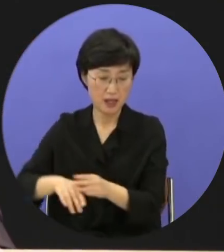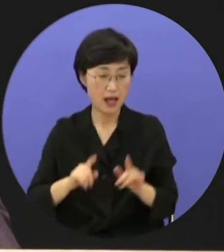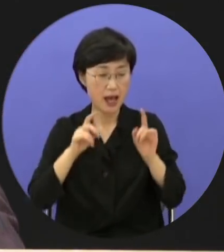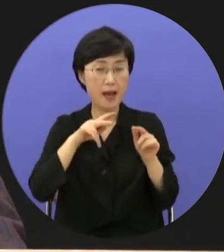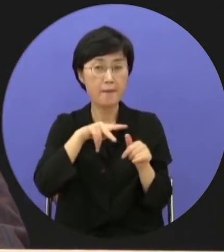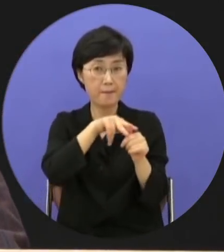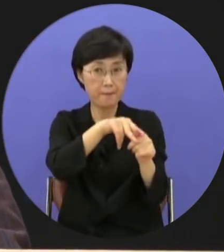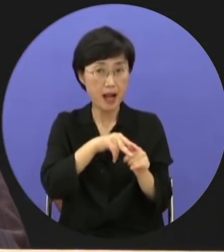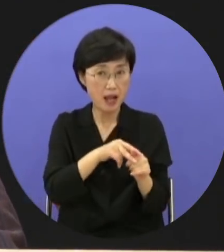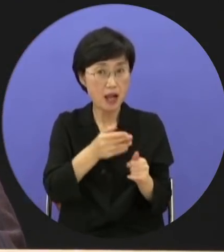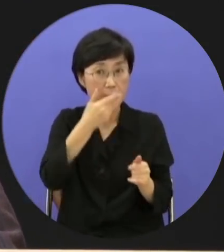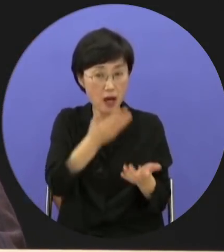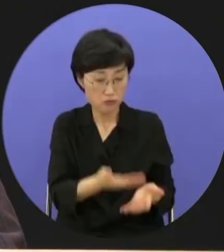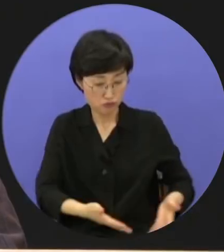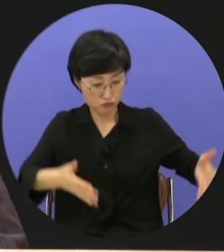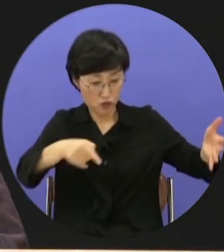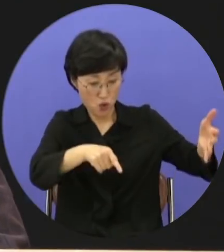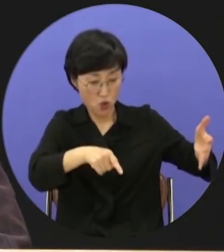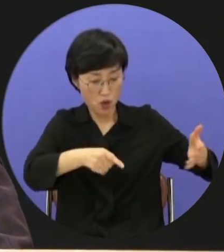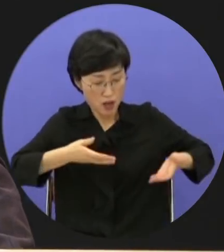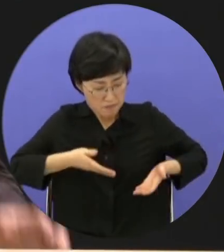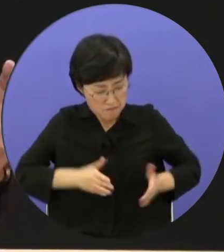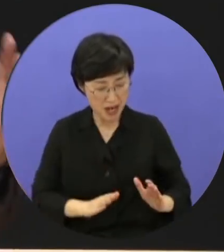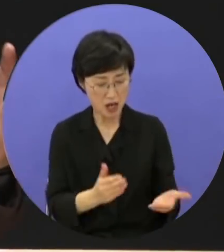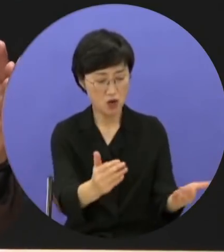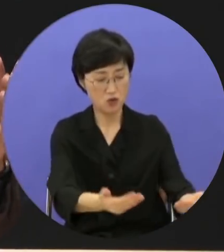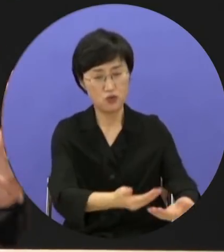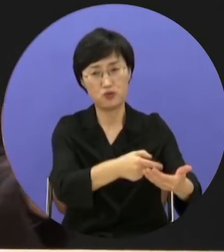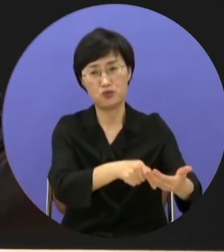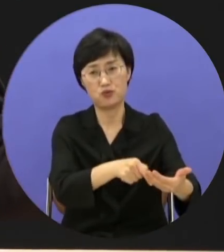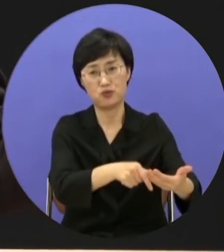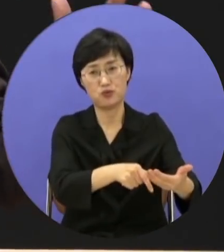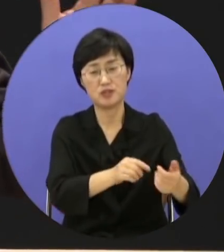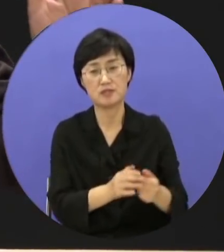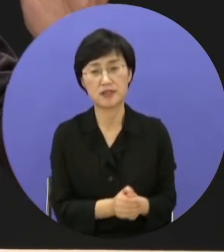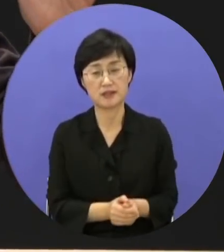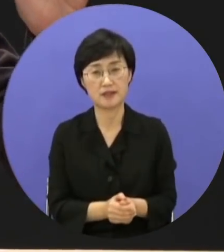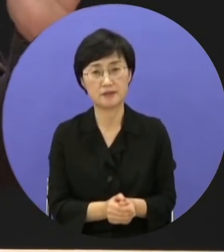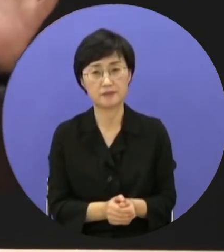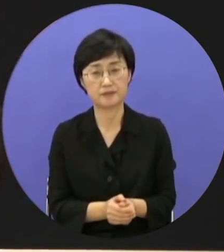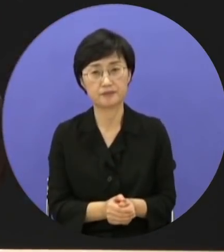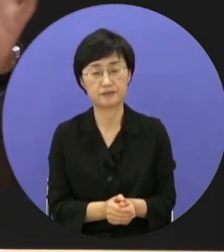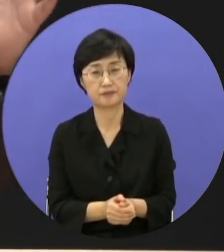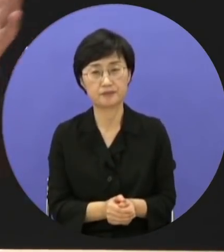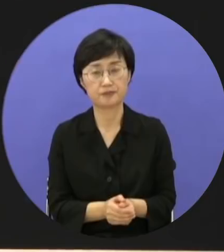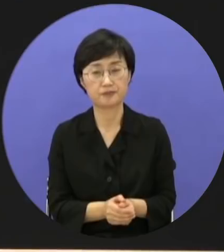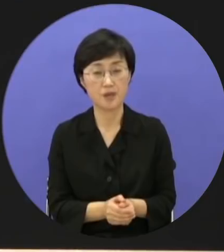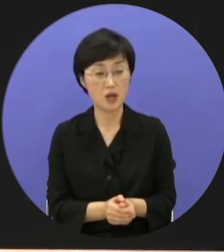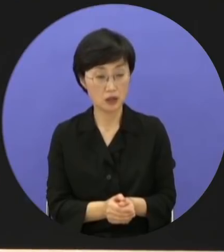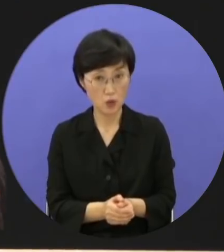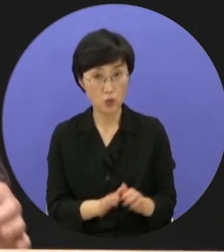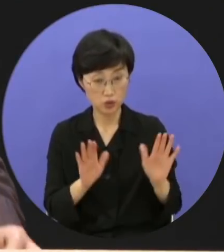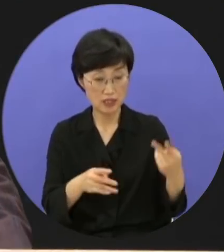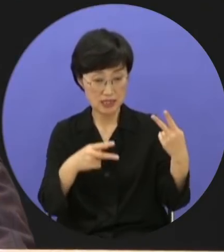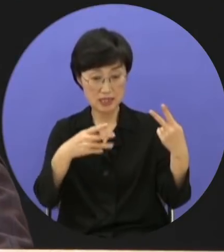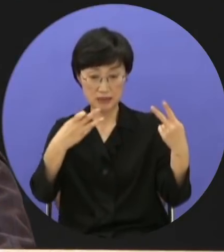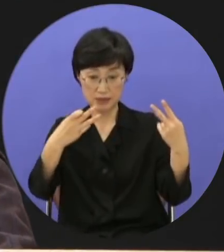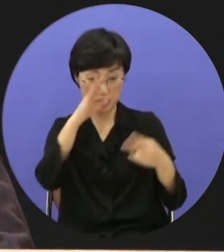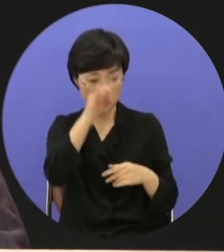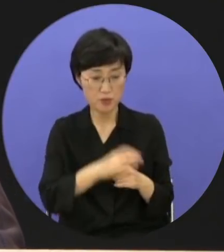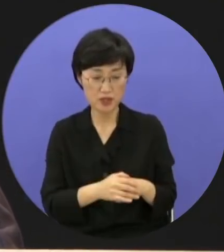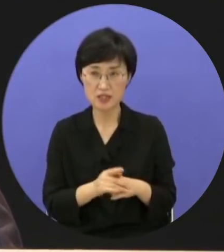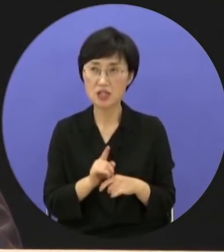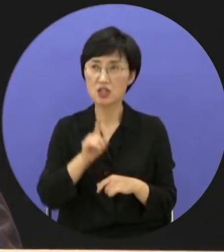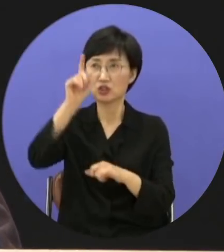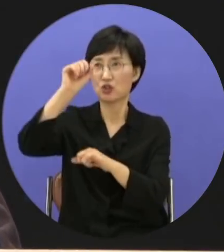not have been the savior of the world. That's why he was born in a manger. 그런데 13절에 보니까 천군 천사들이 찬양을 해요. And in verse 13, it says that the